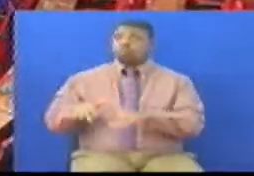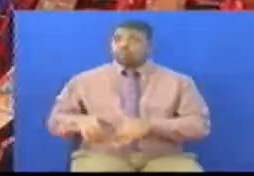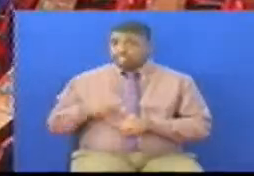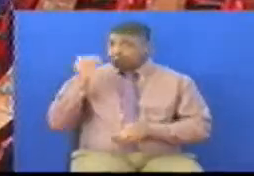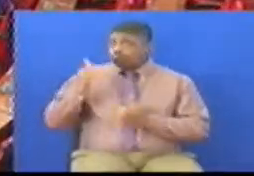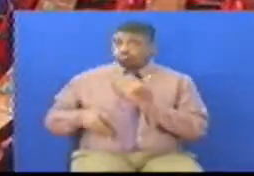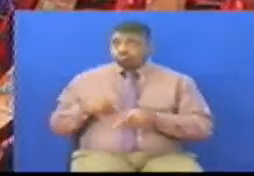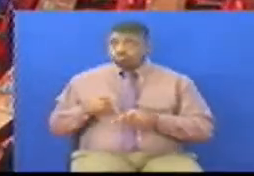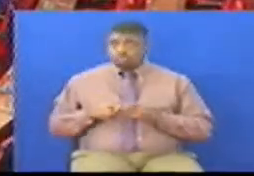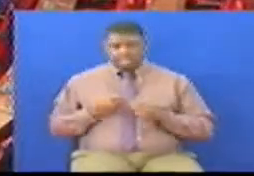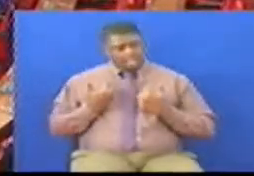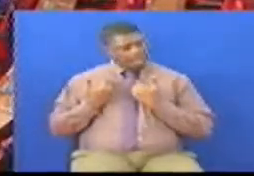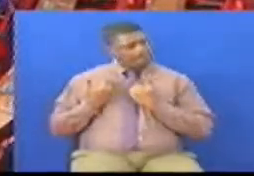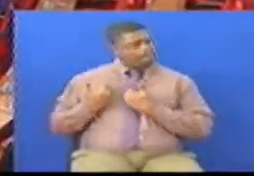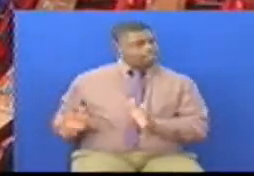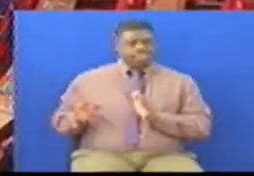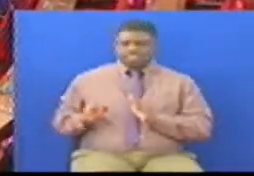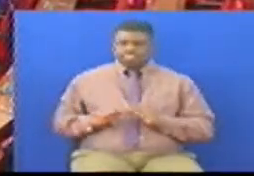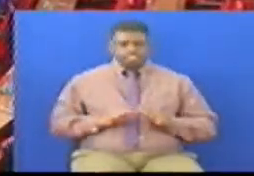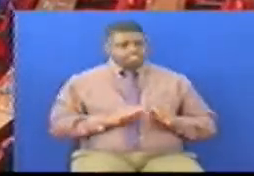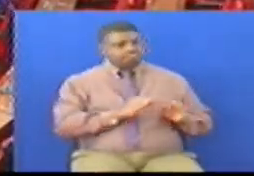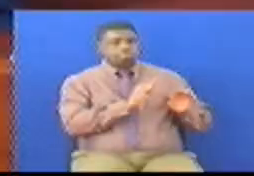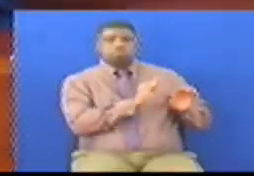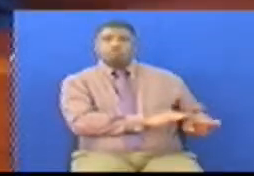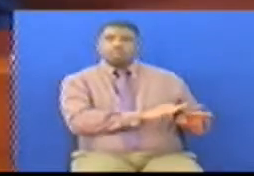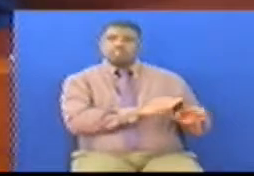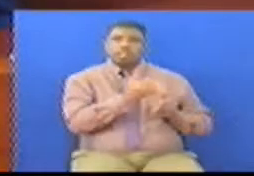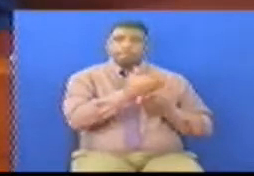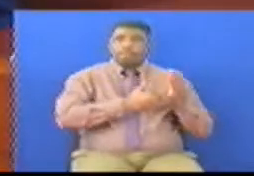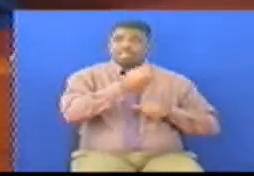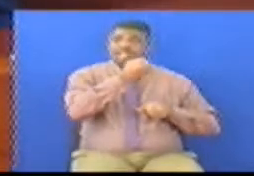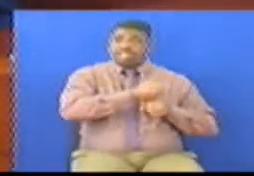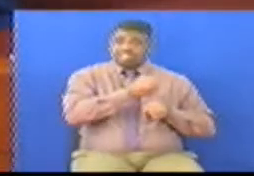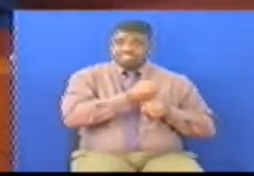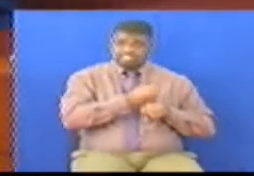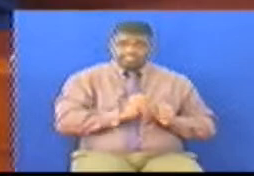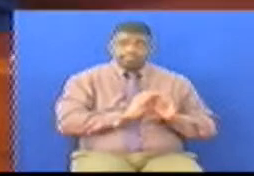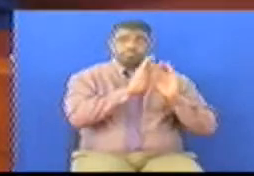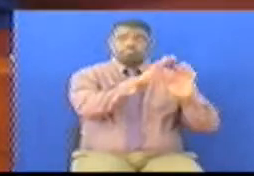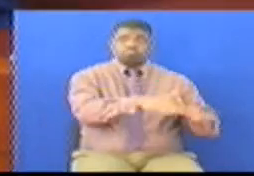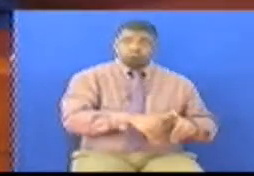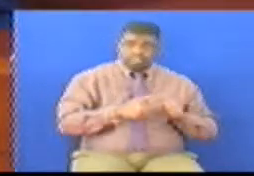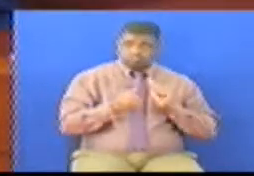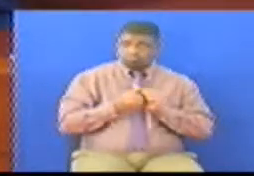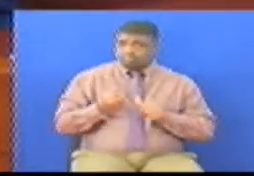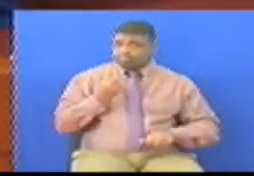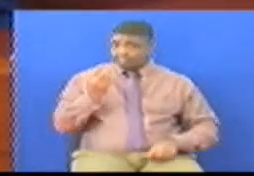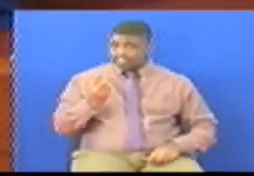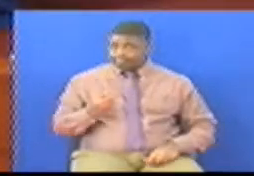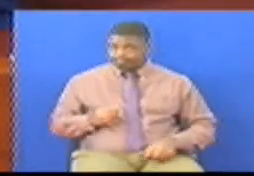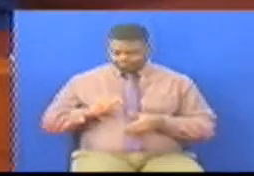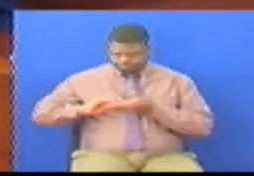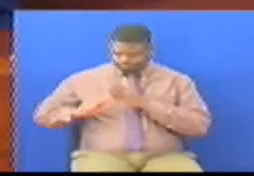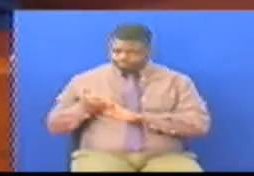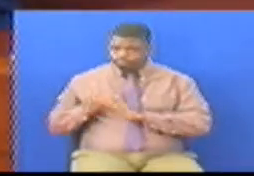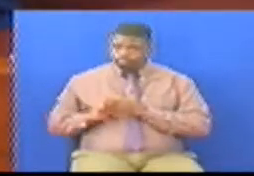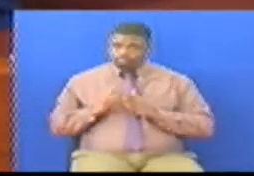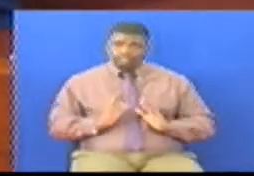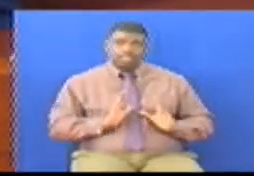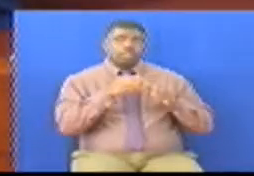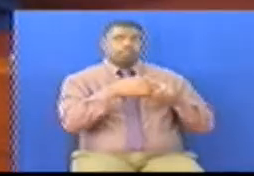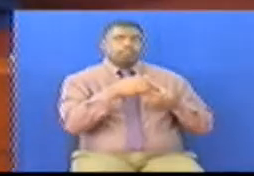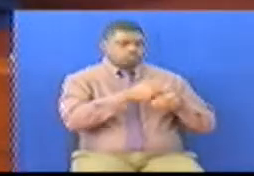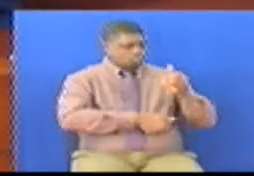tusingependa bunge hili la 11 likaacha kiporo kwa bunge la 12. Kwa hiyo tulikuwa tumekubaliana katika kamati ya uongozi kwamba